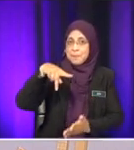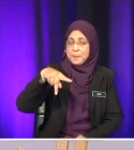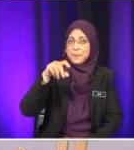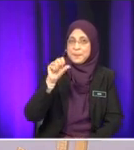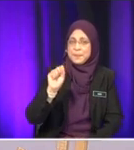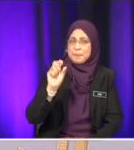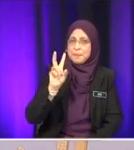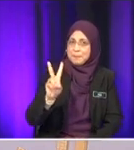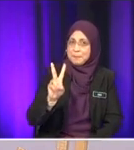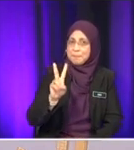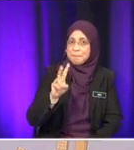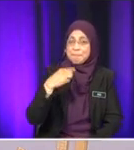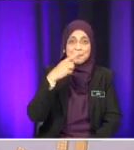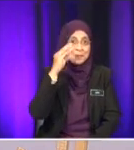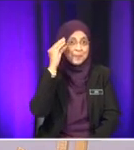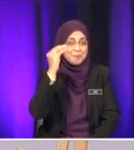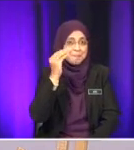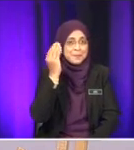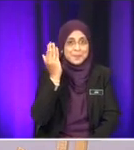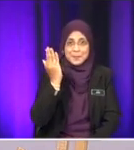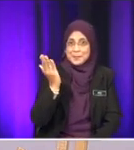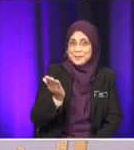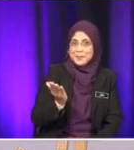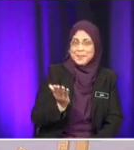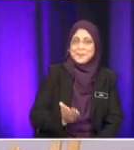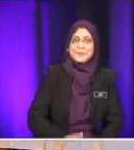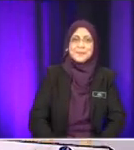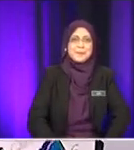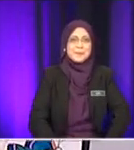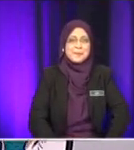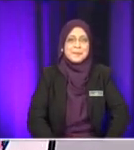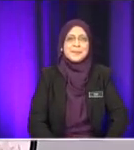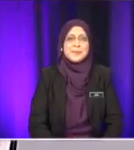yang akan mengajak anda sebenarnya tahu profil guru kali ini